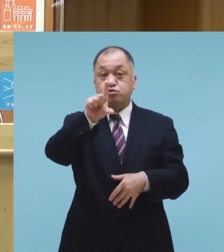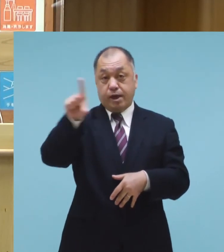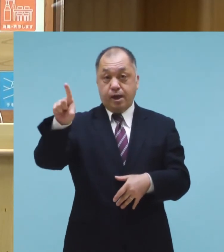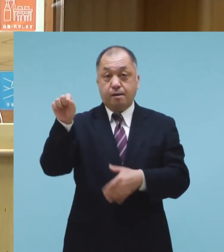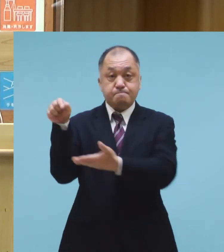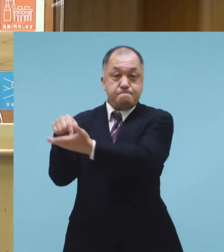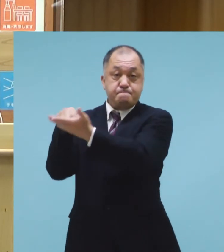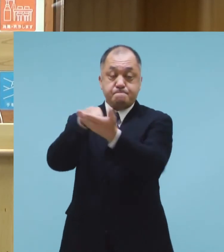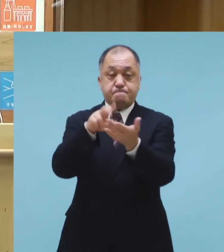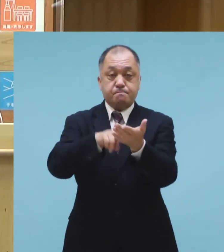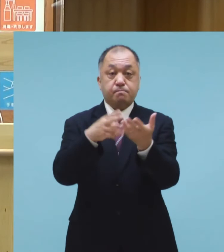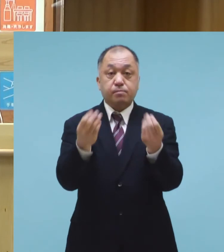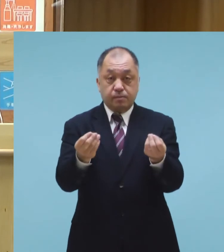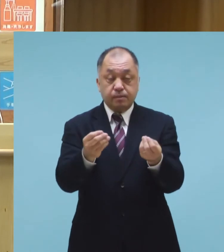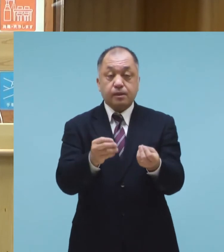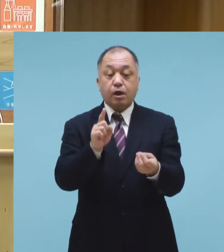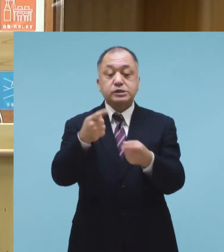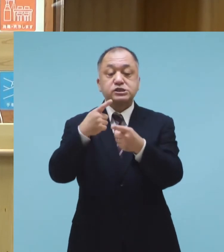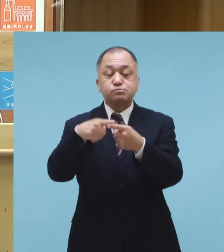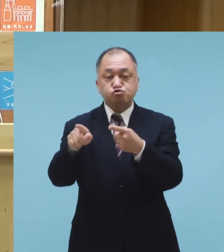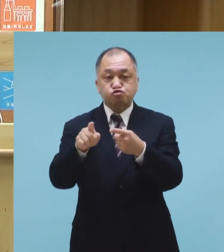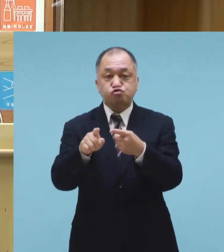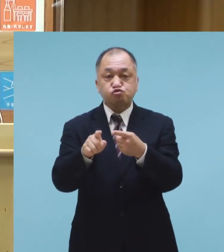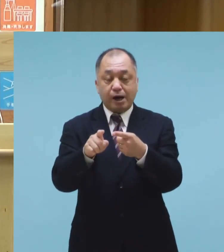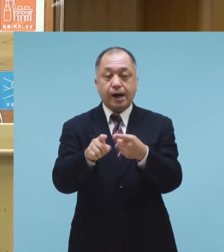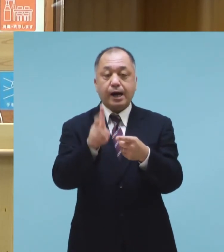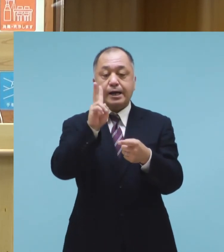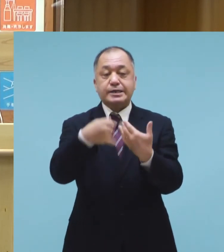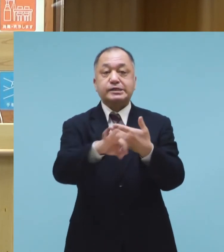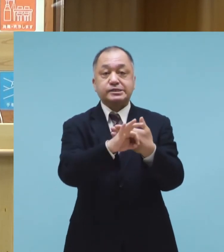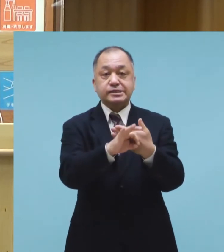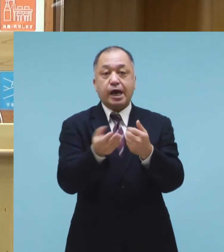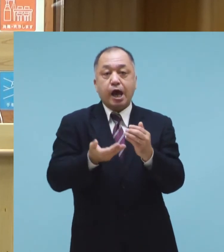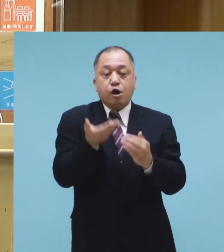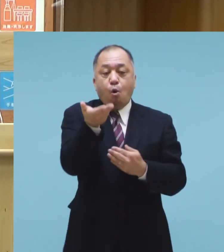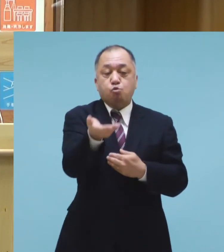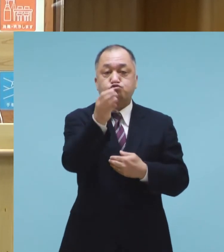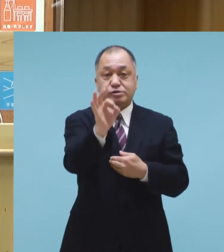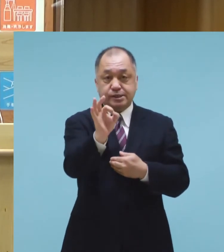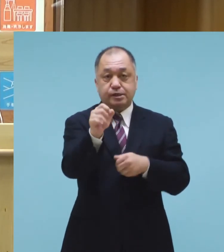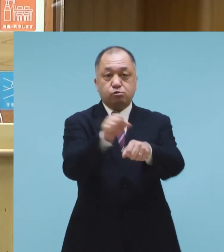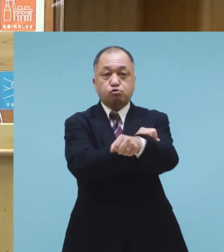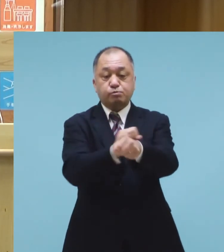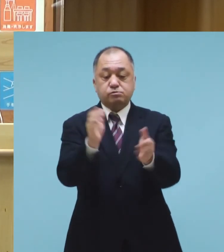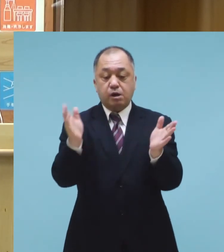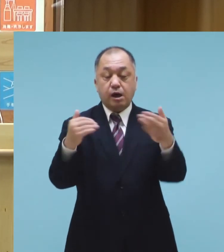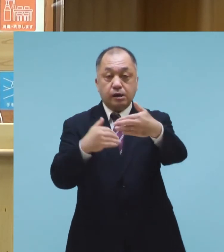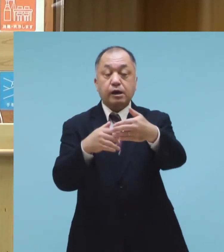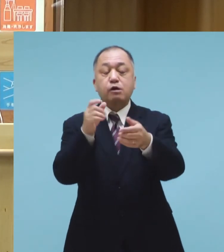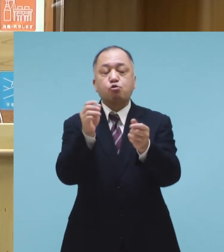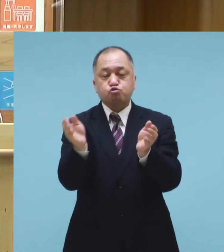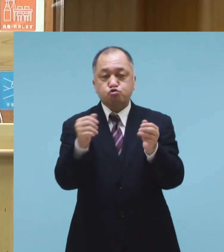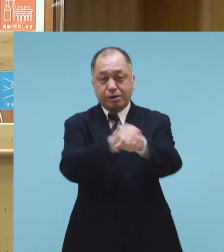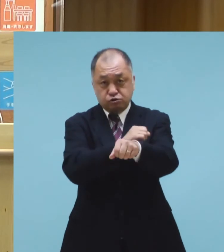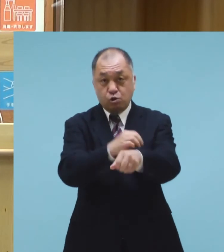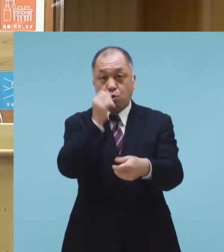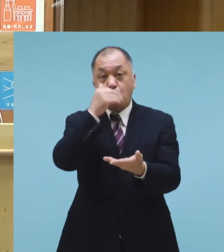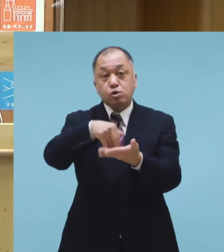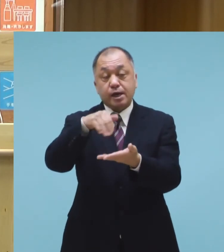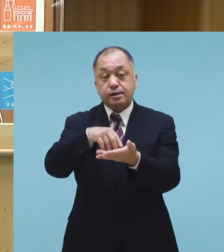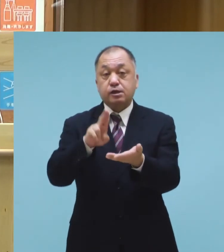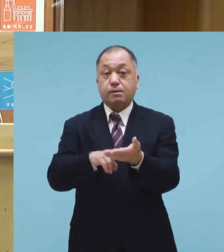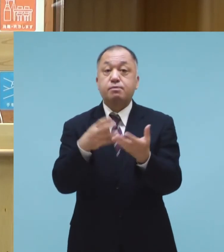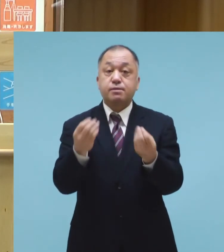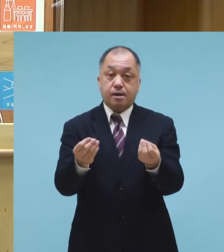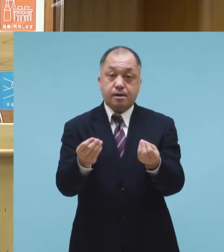のうち一部がですね、臨時交付金のそういった特別枠ということで対応されると。でこの点は知